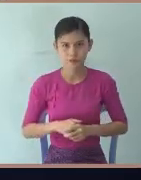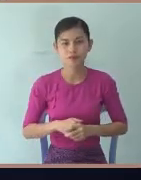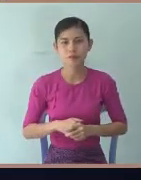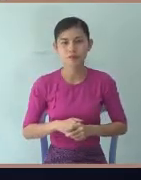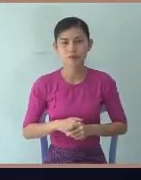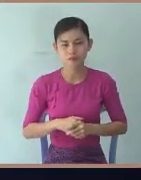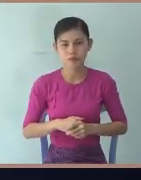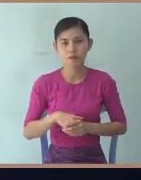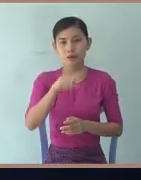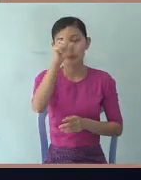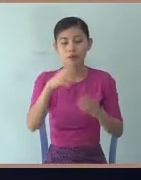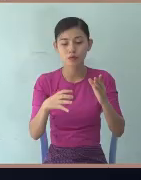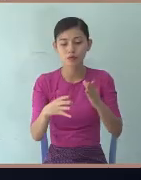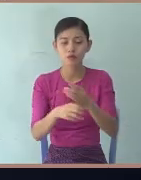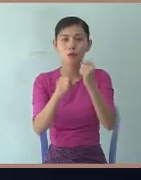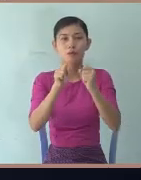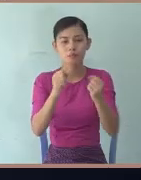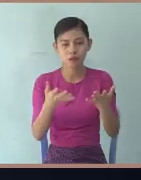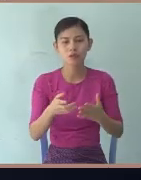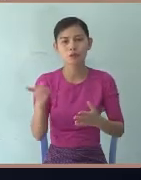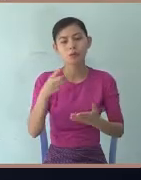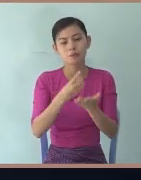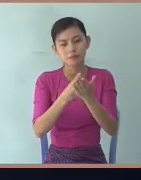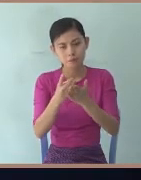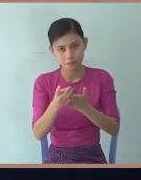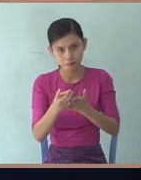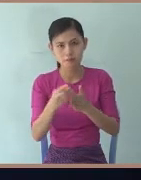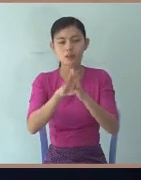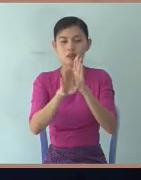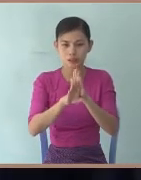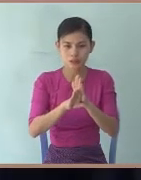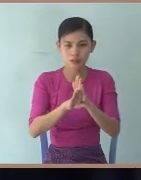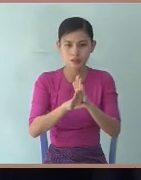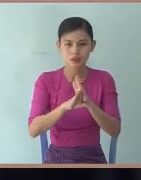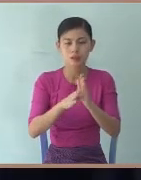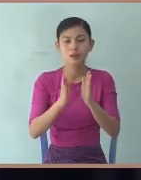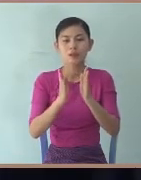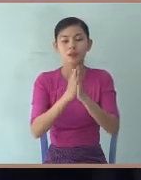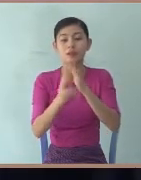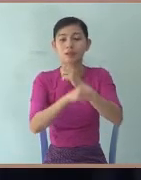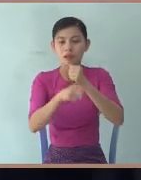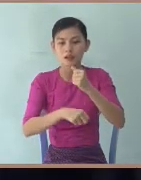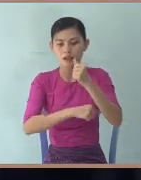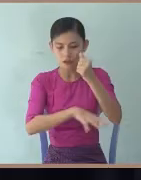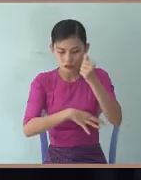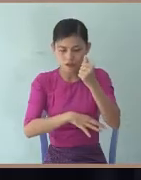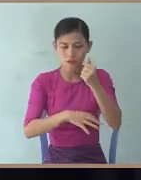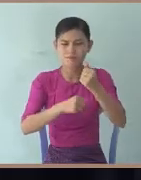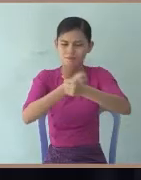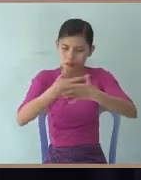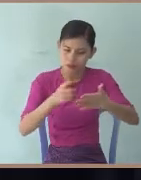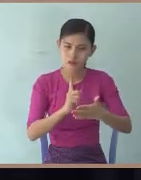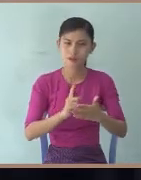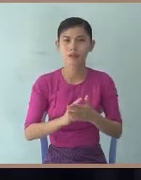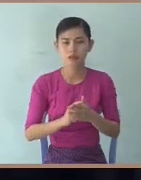ဆရာဟိုသူဘေးသွားတဲ့ဟုတ်ကဲ့ဆရာမေကွန်အနှစ်ထုတ်ကားတော့ပေါ့နော်ဒီပညာရေးကဏ္ဍဆိုတာကတိုင်းပြည်ရဲ့အခြေခံအုတ်မြစ်ဖြစ်တဲ့